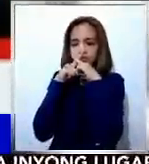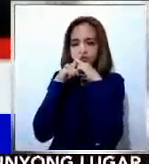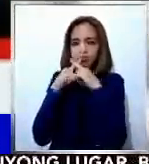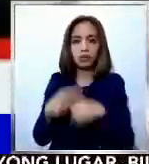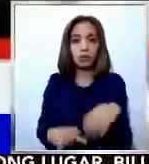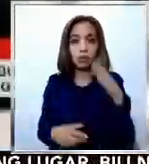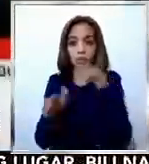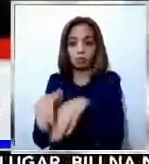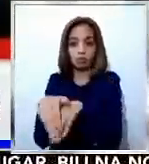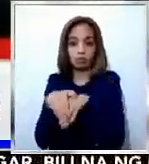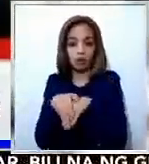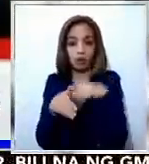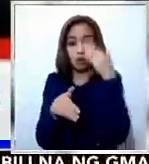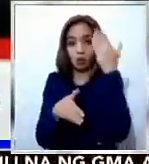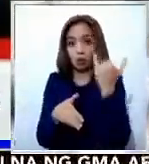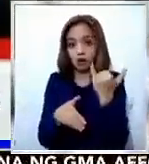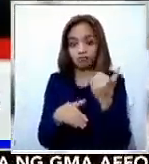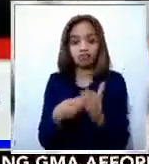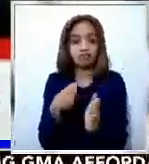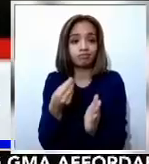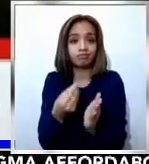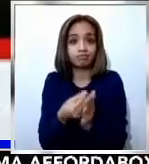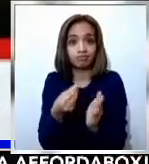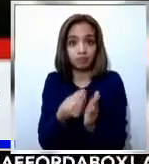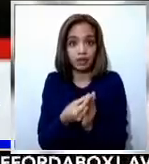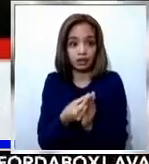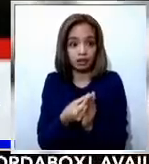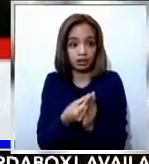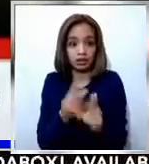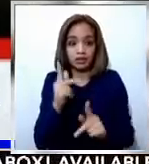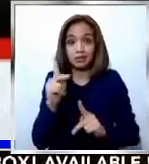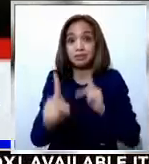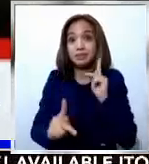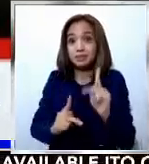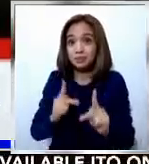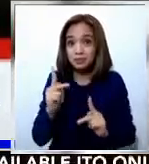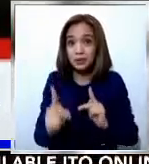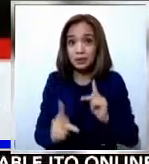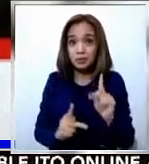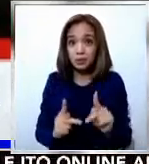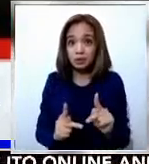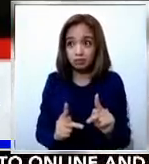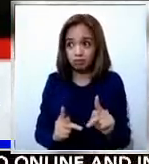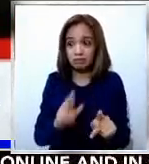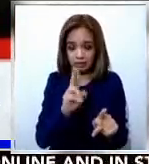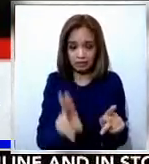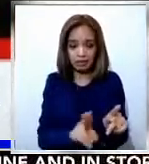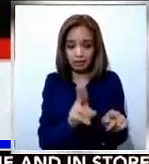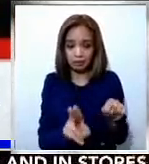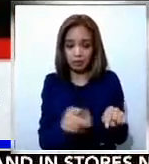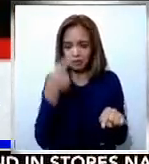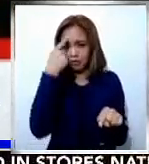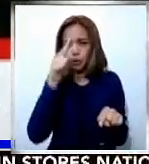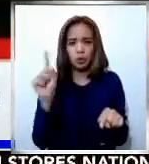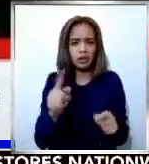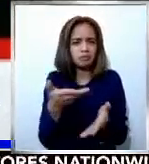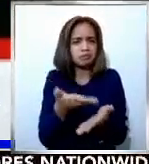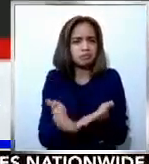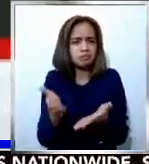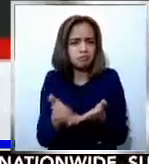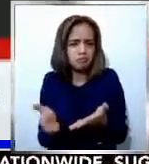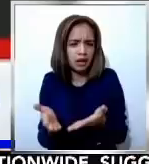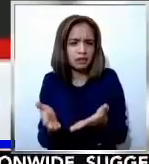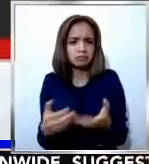pera po mismo ng mamamayang Pilipino ang ginamit po para dito sa pagbili ng mga pandemic